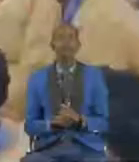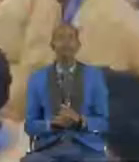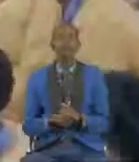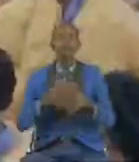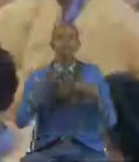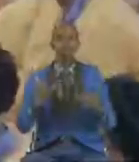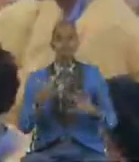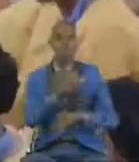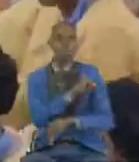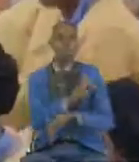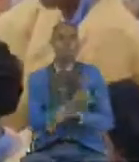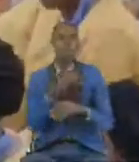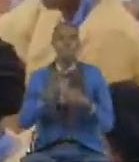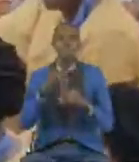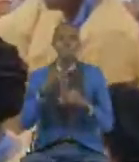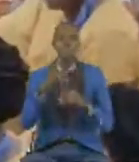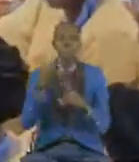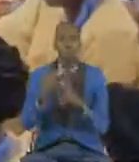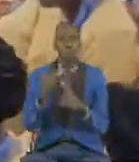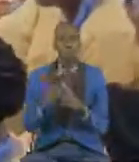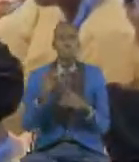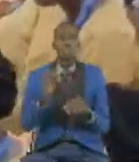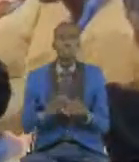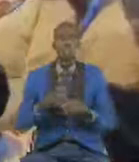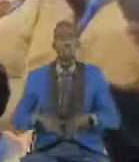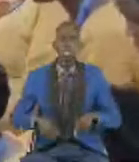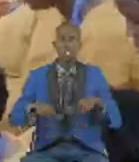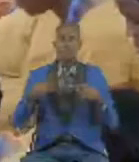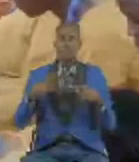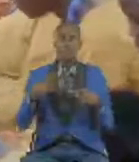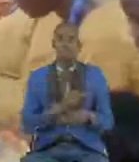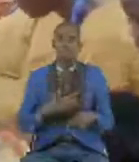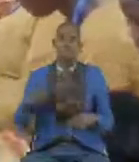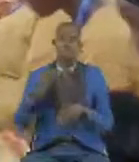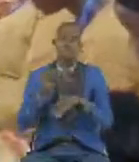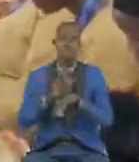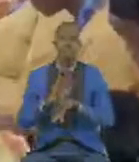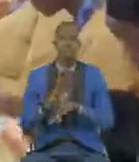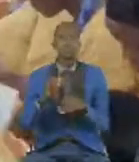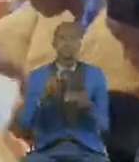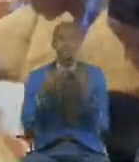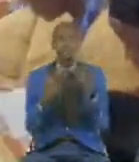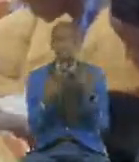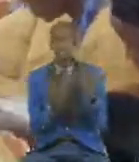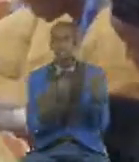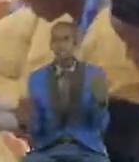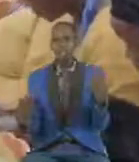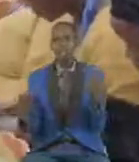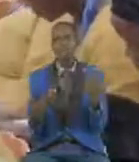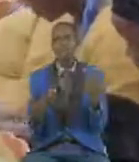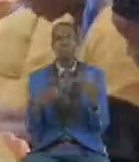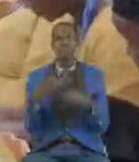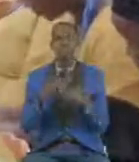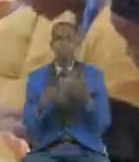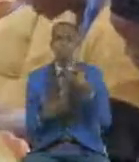Aujourd'hui, nous considérons l'autorité de la parole dans la vie et le ministère. Trois choses à considérer. Premièrement,